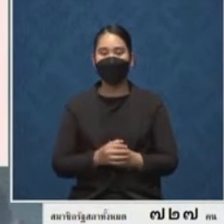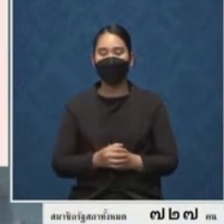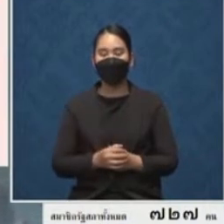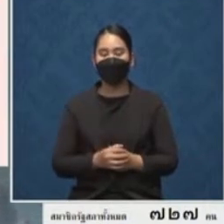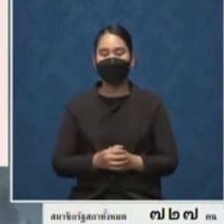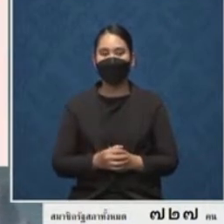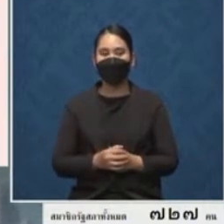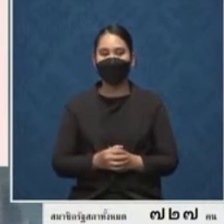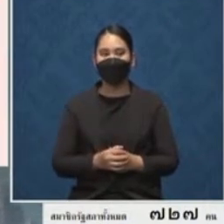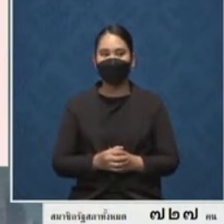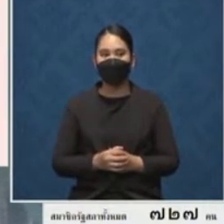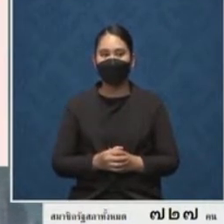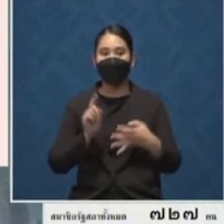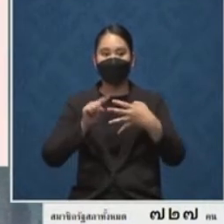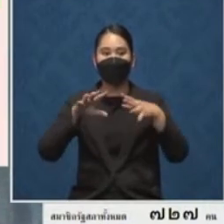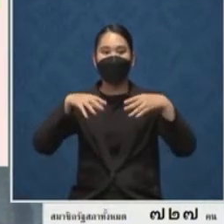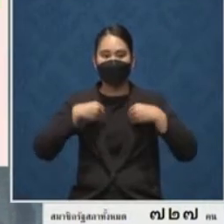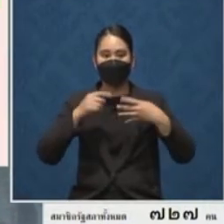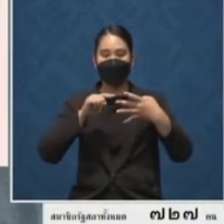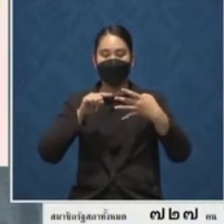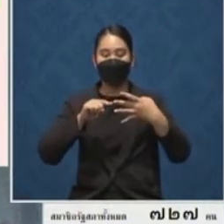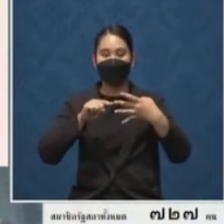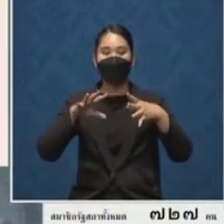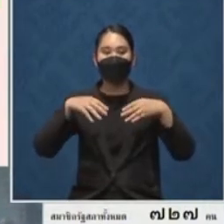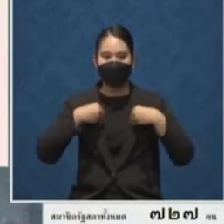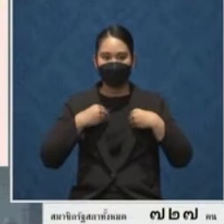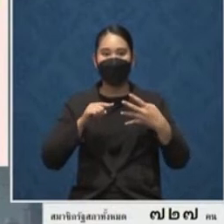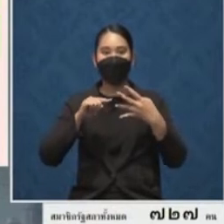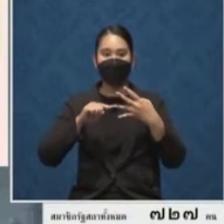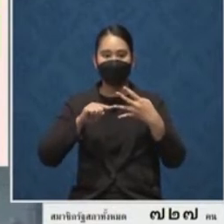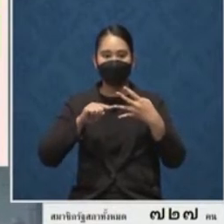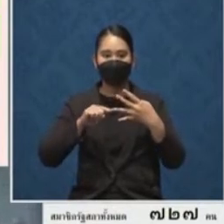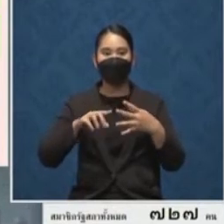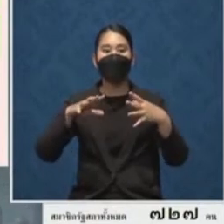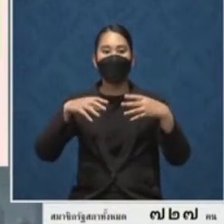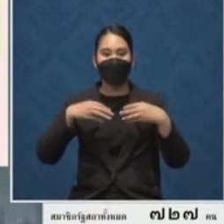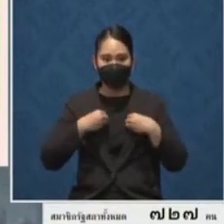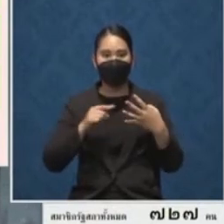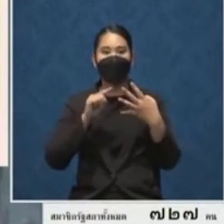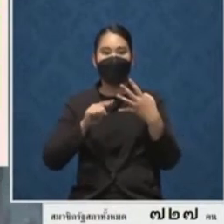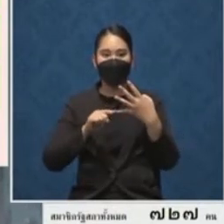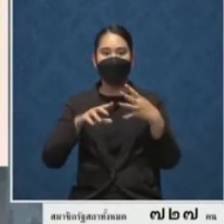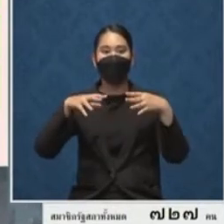การ2รับหลักการ3รับหลักการและ4รับหลักการครับ